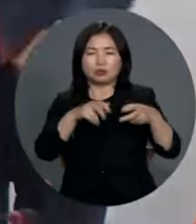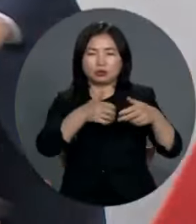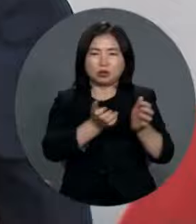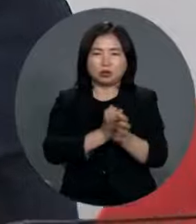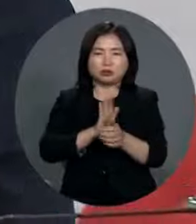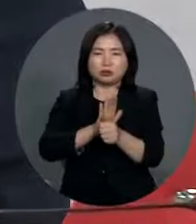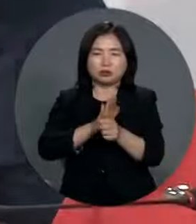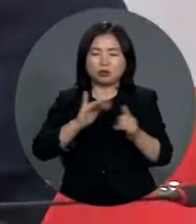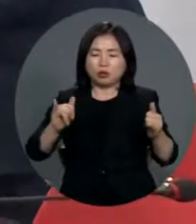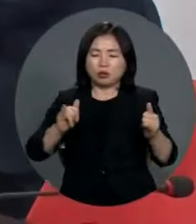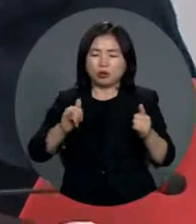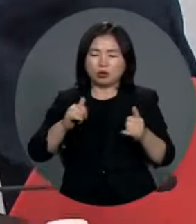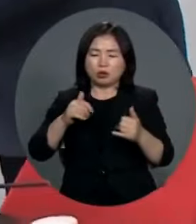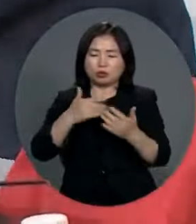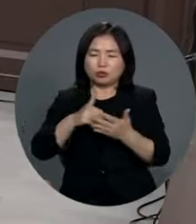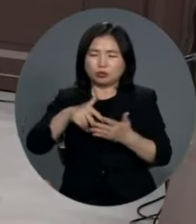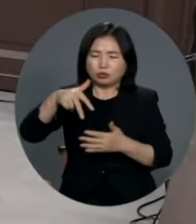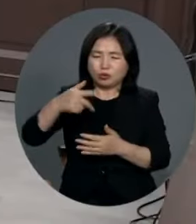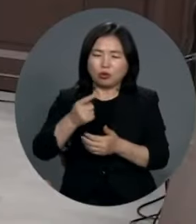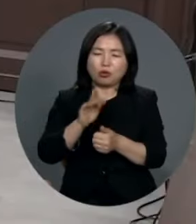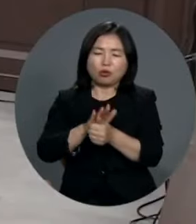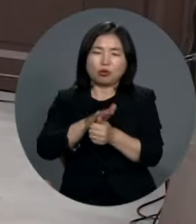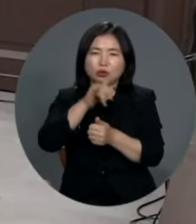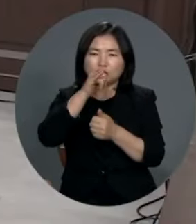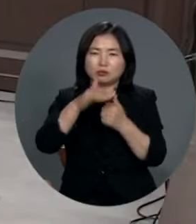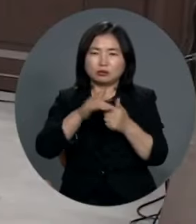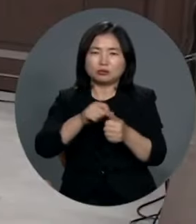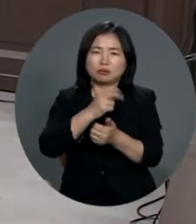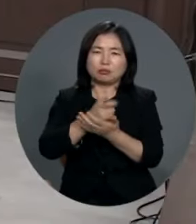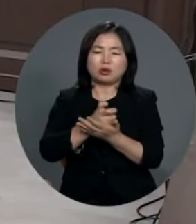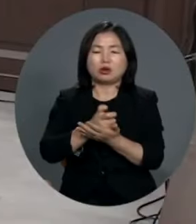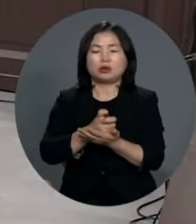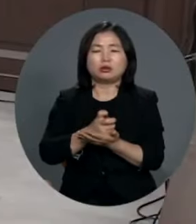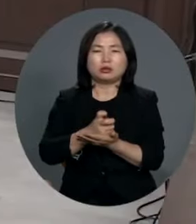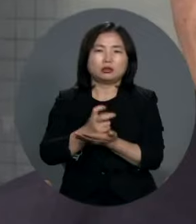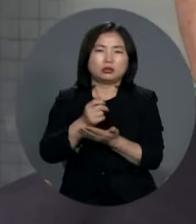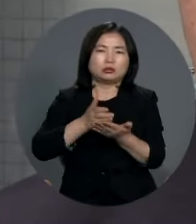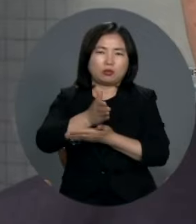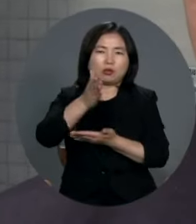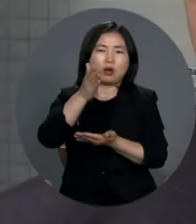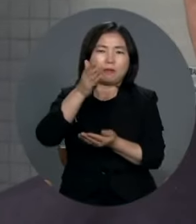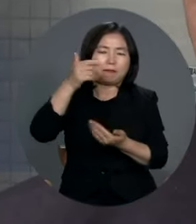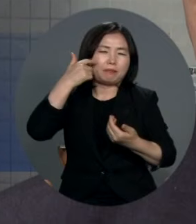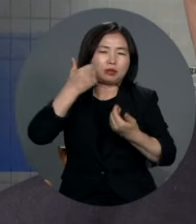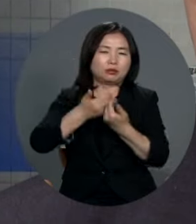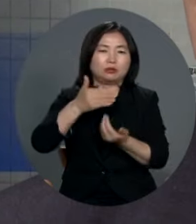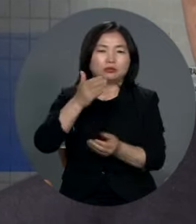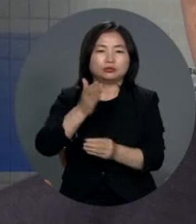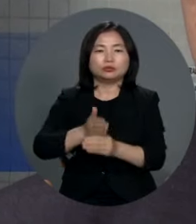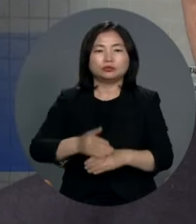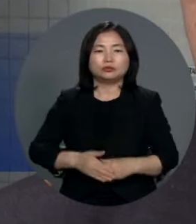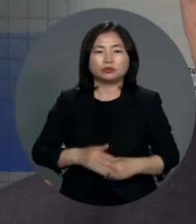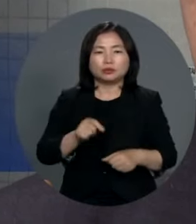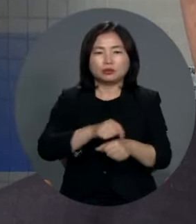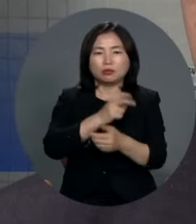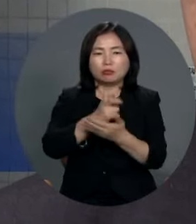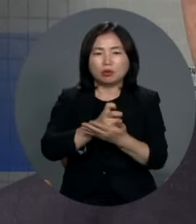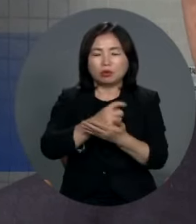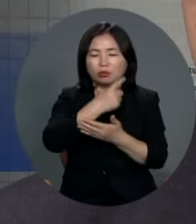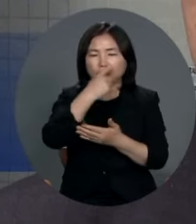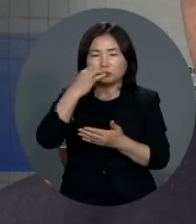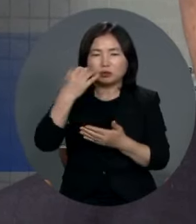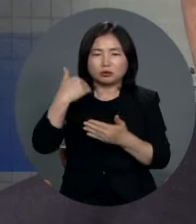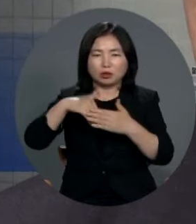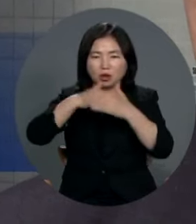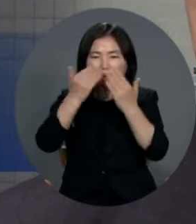지원에 수조 원이 들어간다고 주장하며 특별법 개정을 반대하고 있습니다. 특별법에 의하면 보증금 전액을